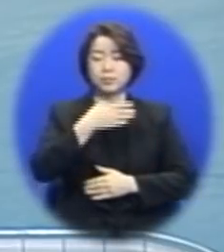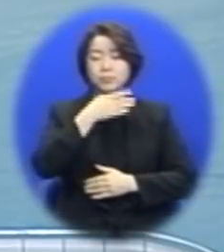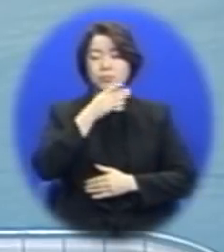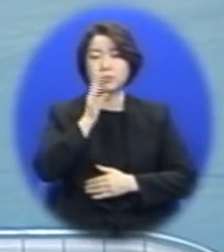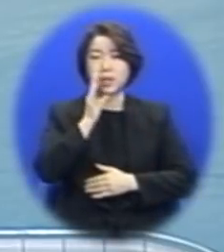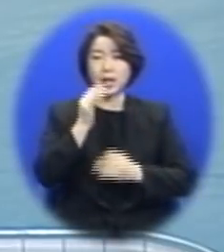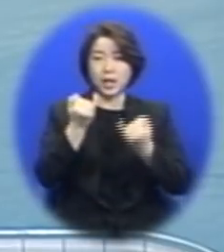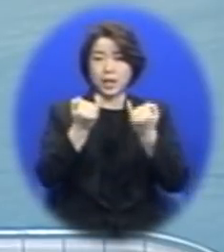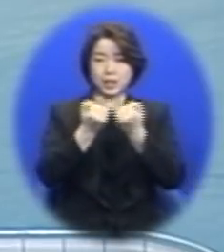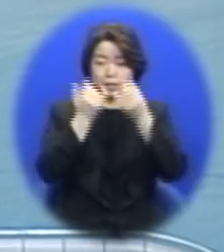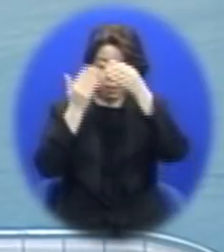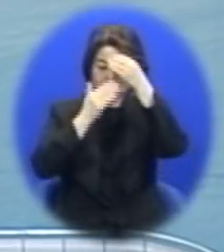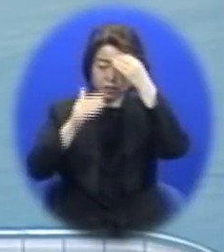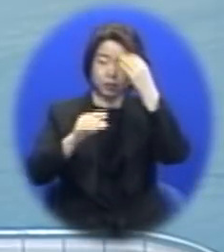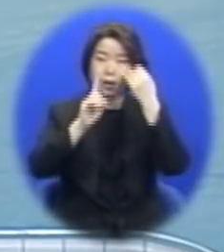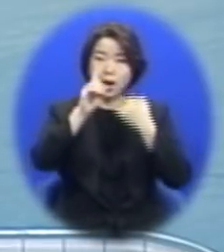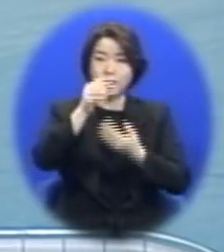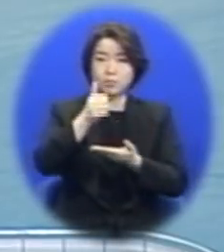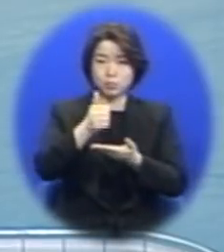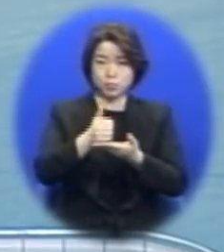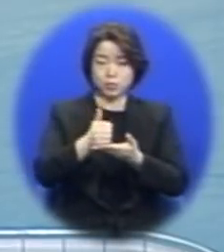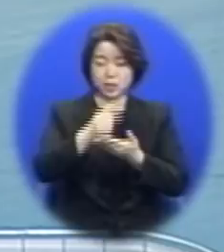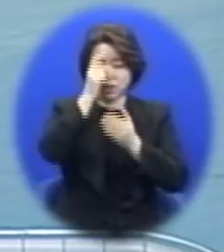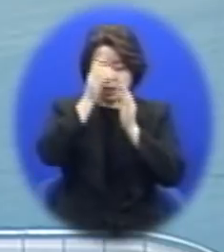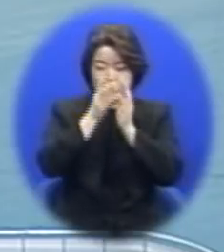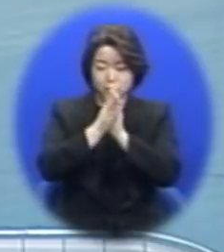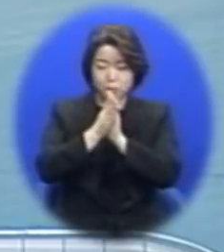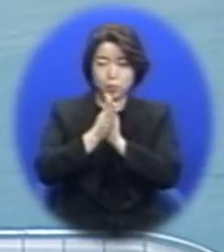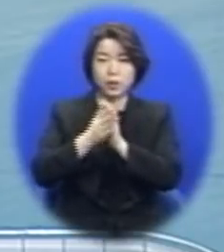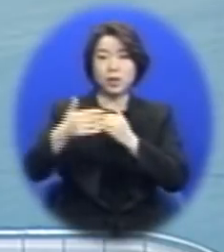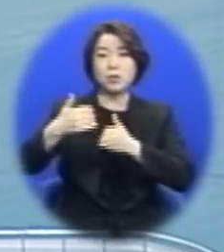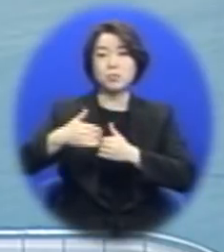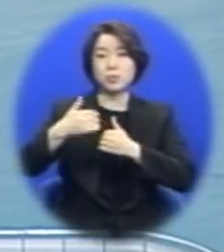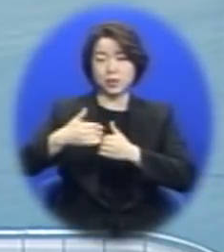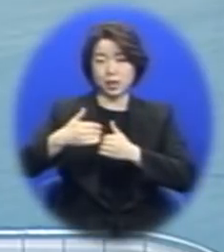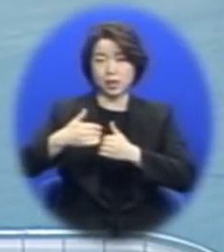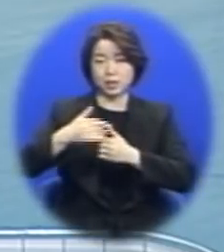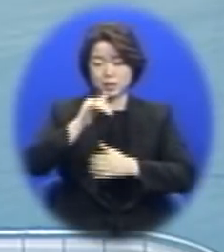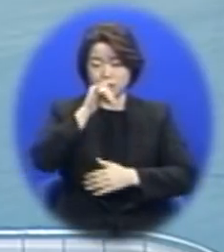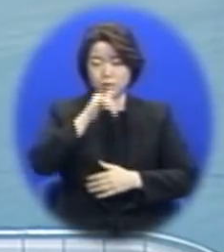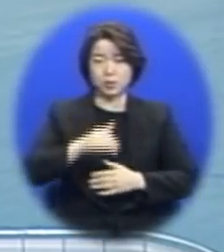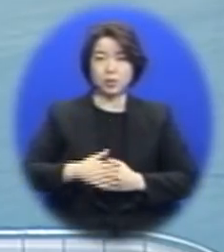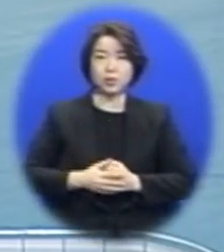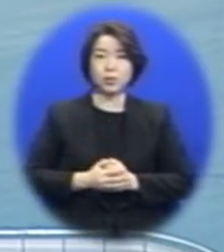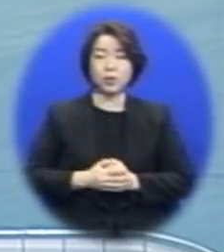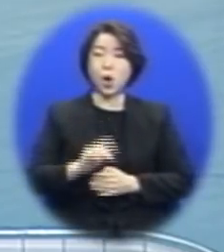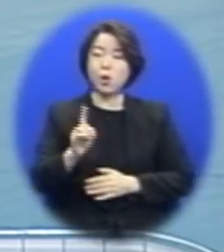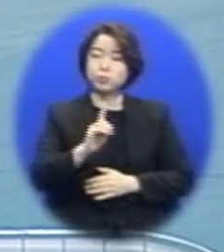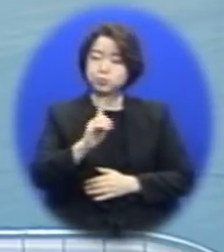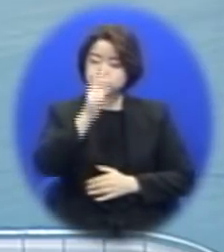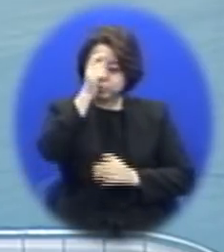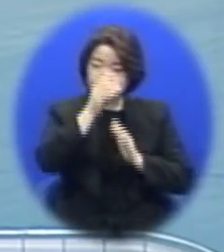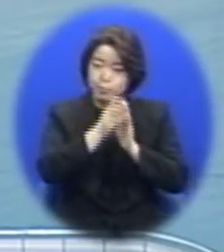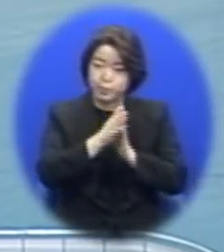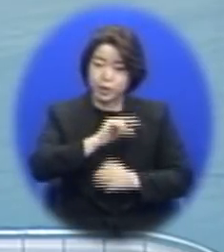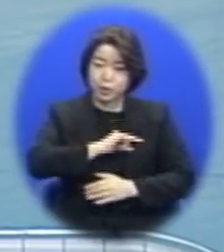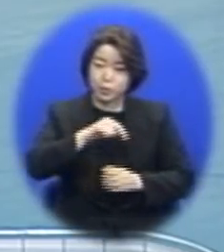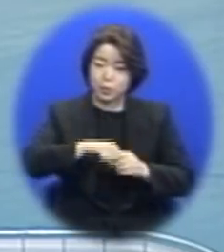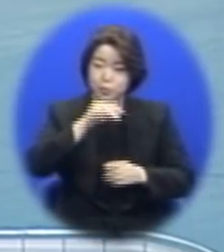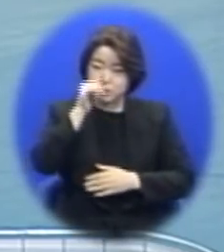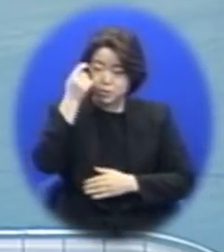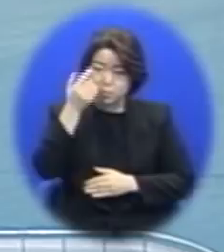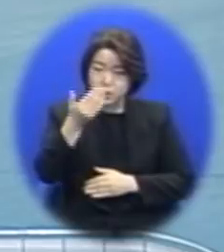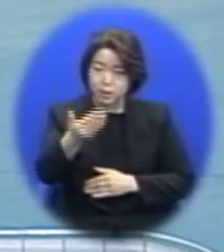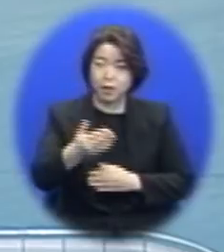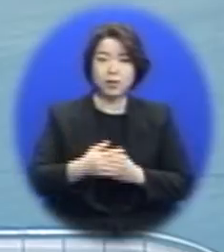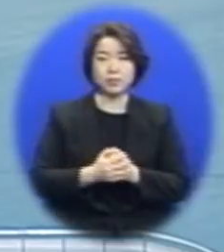한 분이 기도해 달라는 간절한 부탁을 해 오셨어요. 그래서 무슨 기도 제목이시냐고 그랬더니